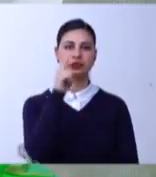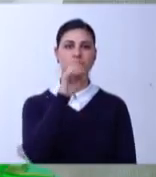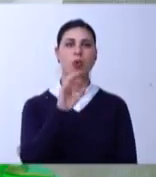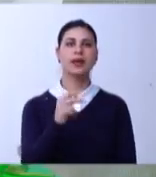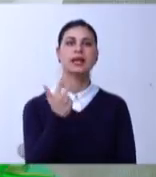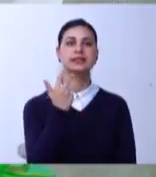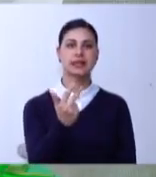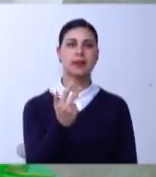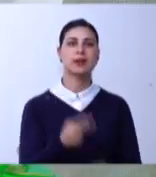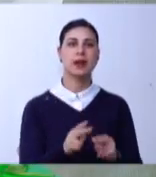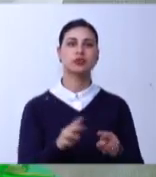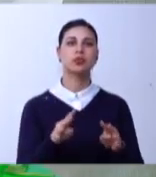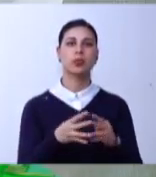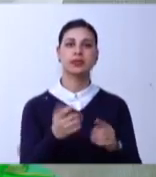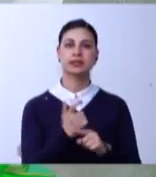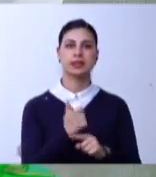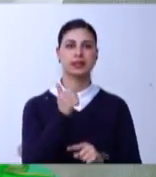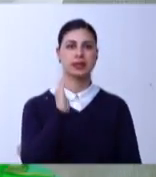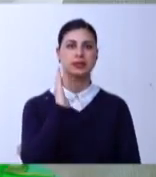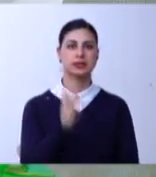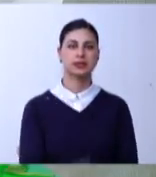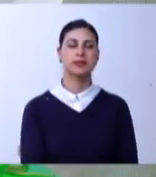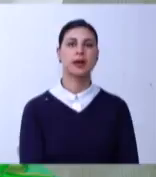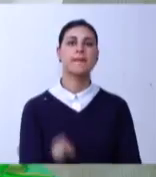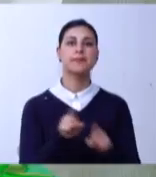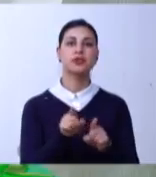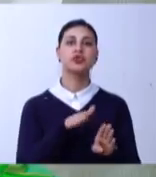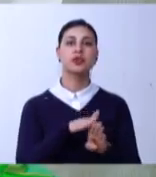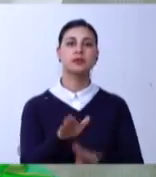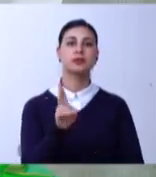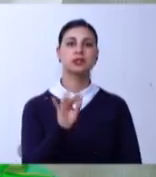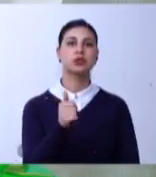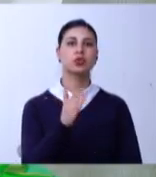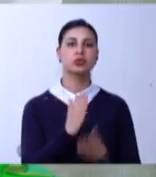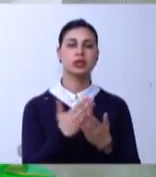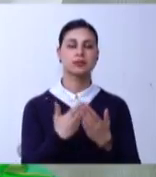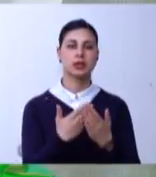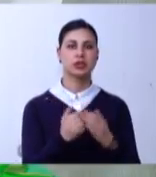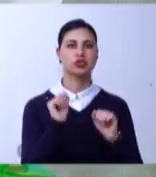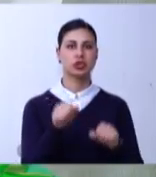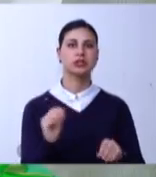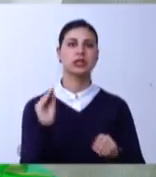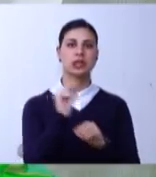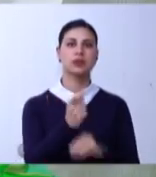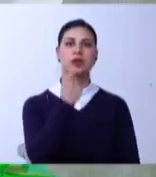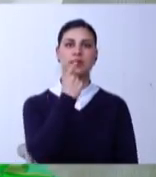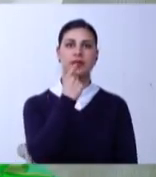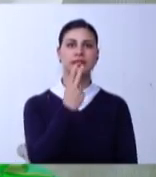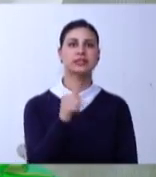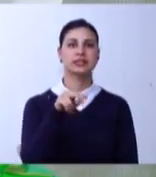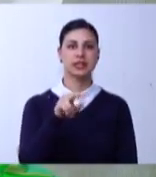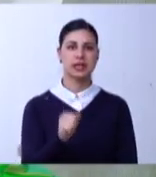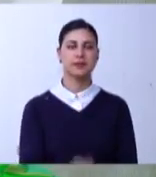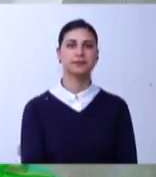ომეგა-3, ამიტომ ეს კომბინაცია ძალიან წაადგება ისეთ შევსებასაც კი, როგორიც არის თქვა, შეგიძლიათ დაამატოთ კვერცხი ცილოვანი